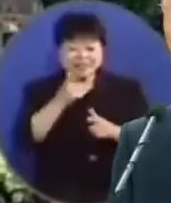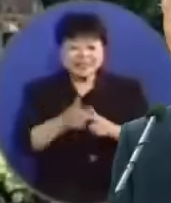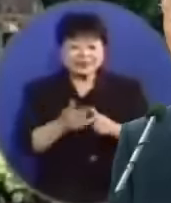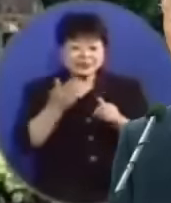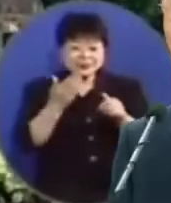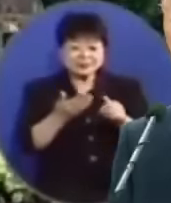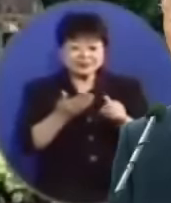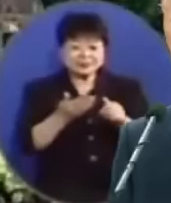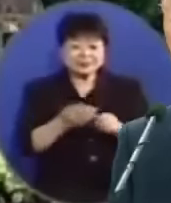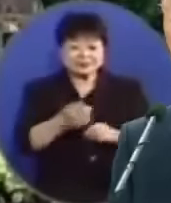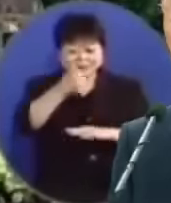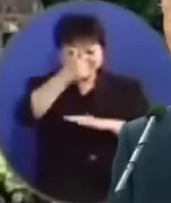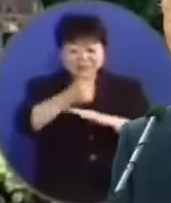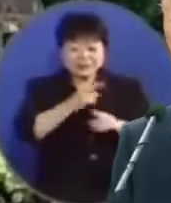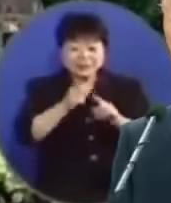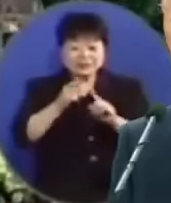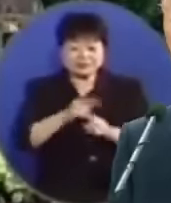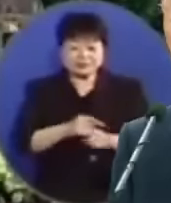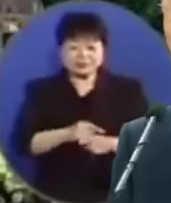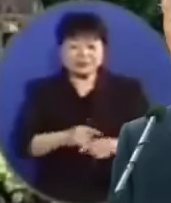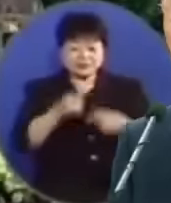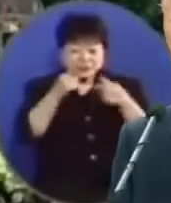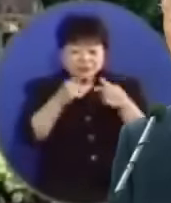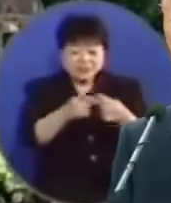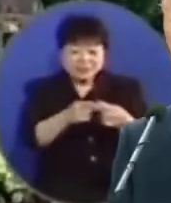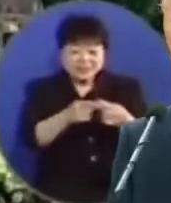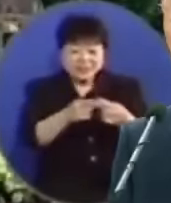예수님은 유언의 말씀 중 제일 첫째가